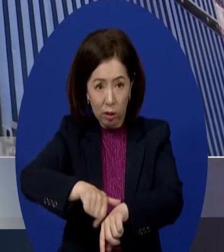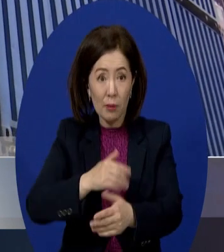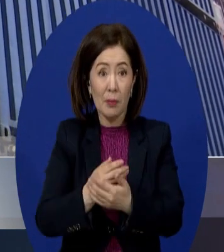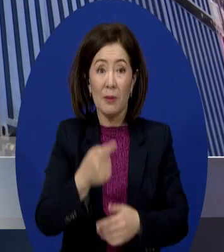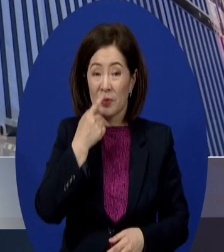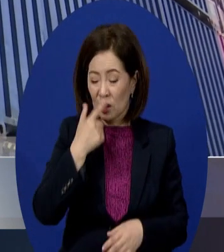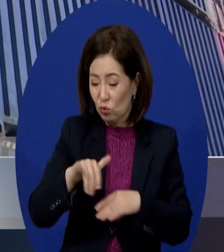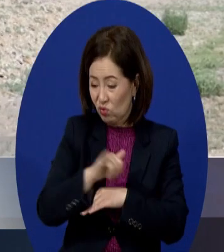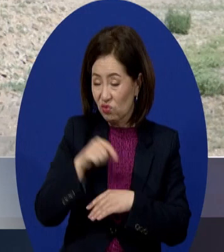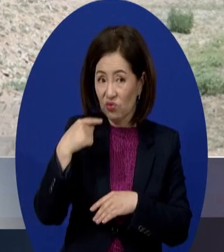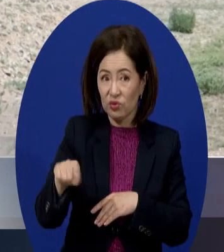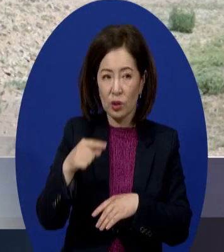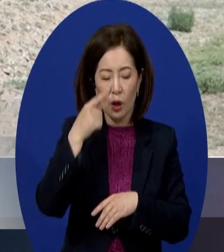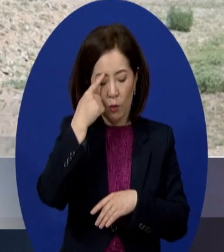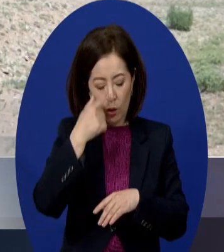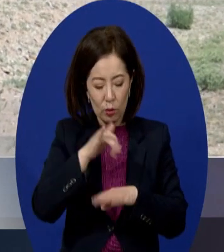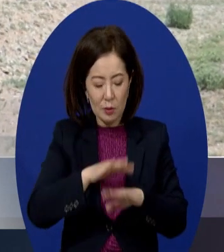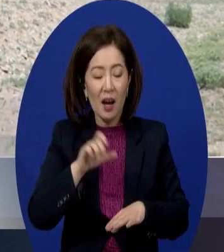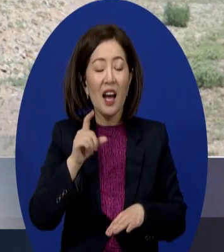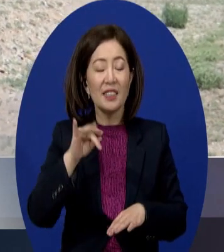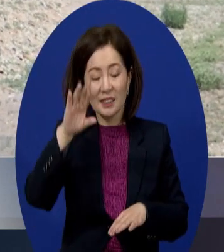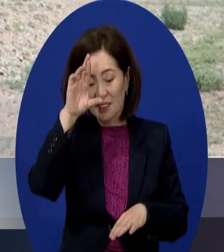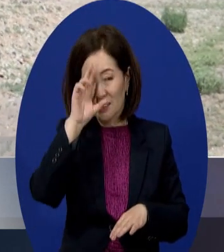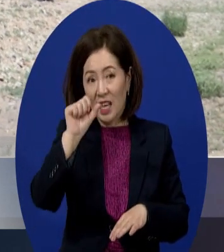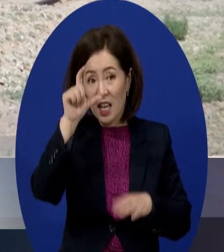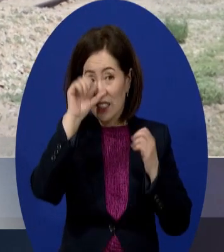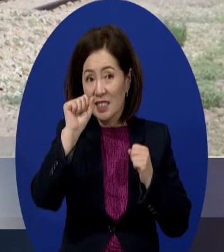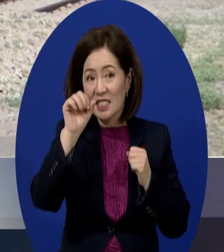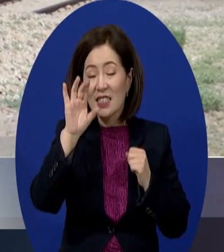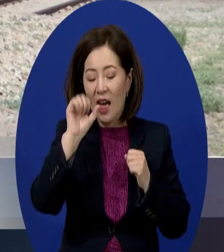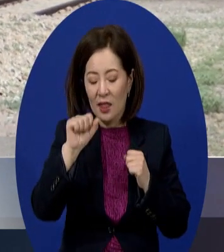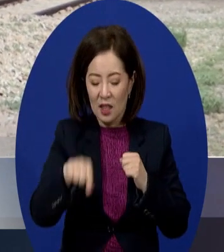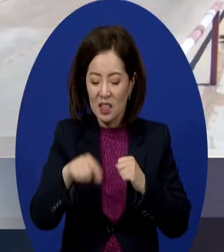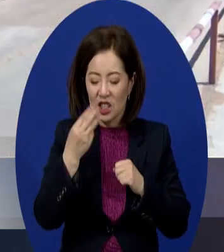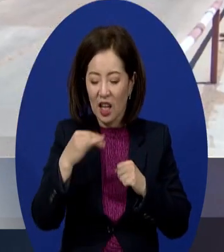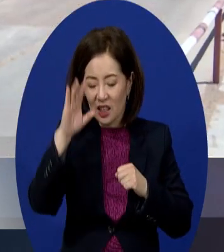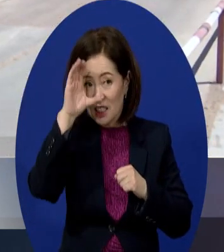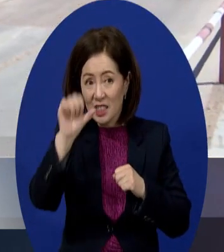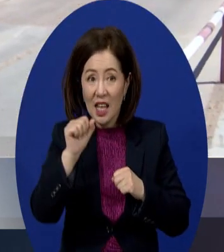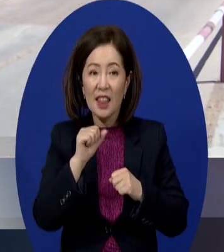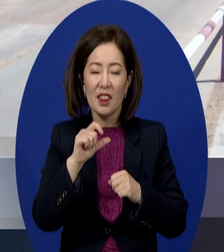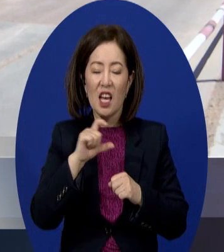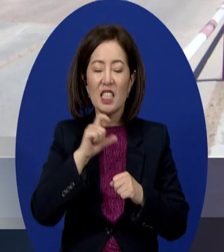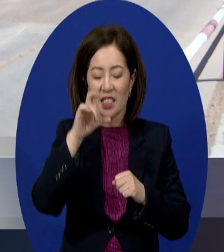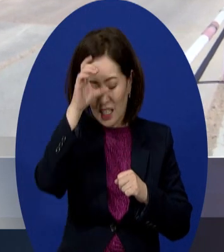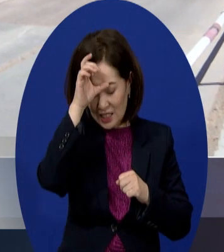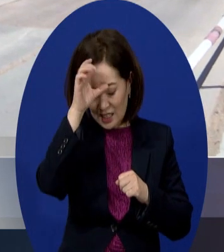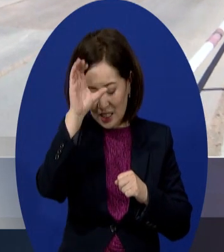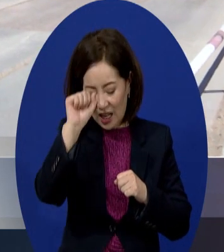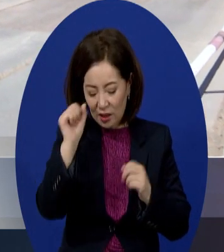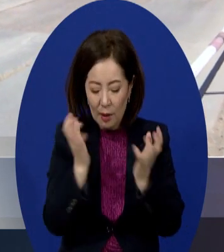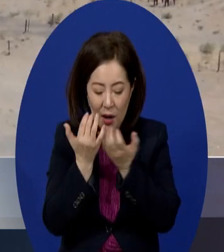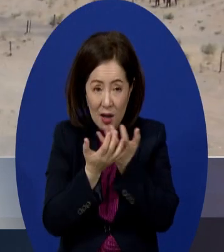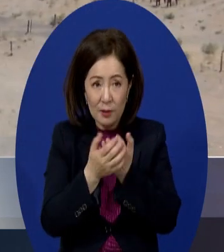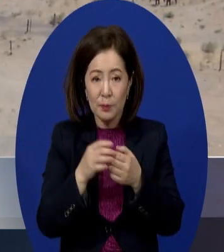найрамд хятад улсаас Монгол улсад суугаа онцгойгоор бүрэн эрхтэлчин сайд Чэй Венрүү Монгол улсын шадар сайдтай уулзах үеэр хэлсэн байна. Тэрээр хөрш